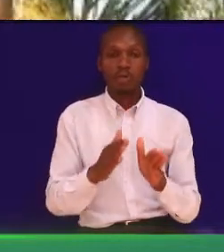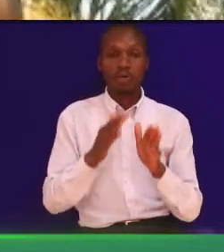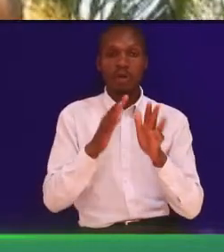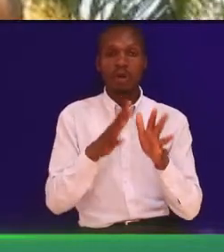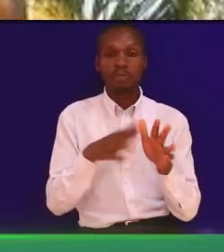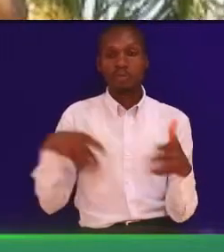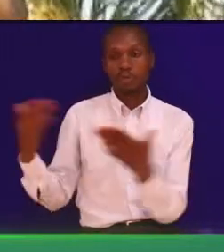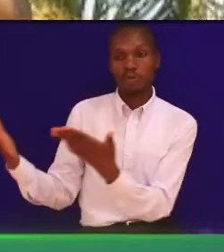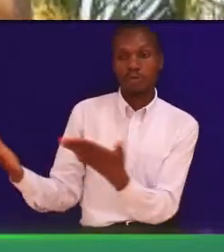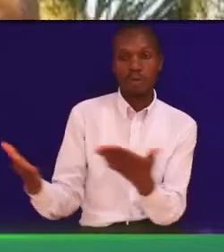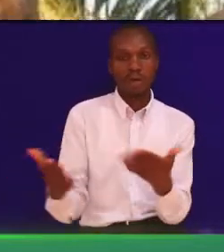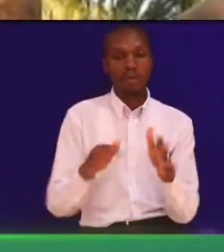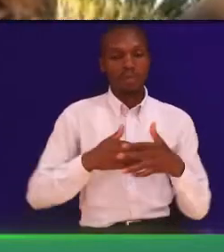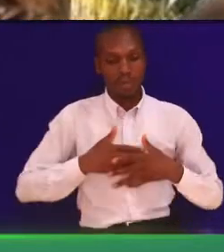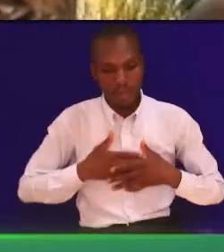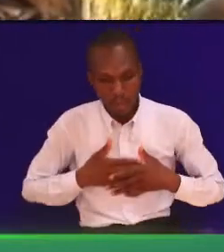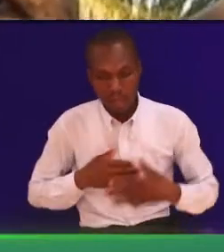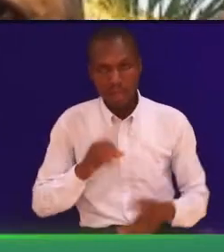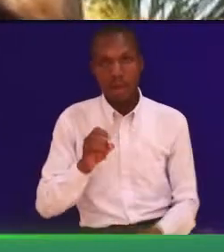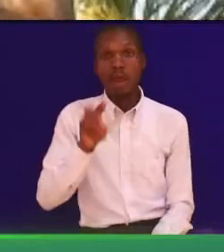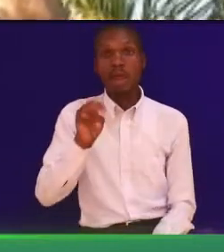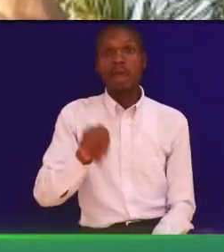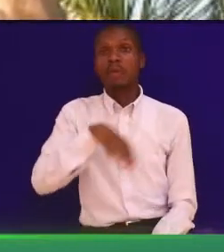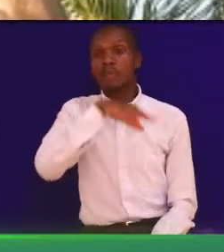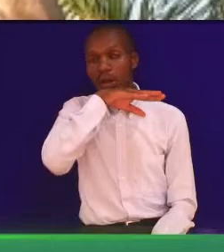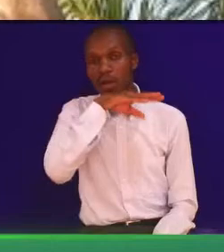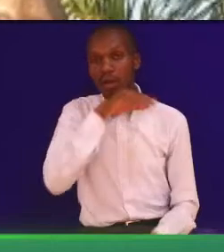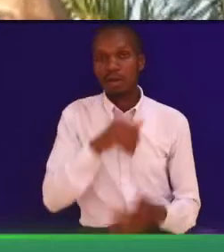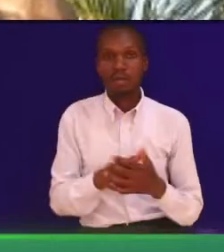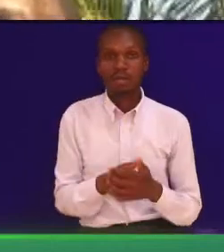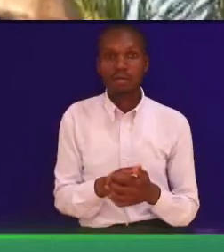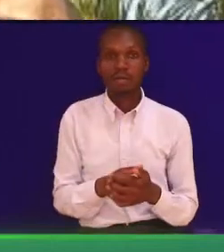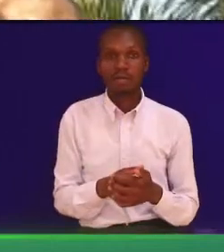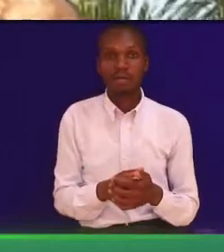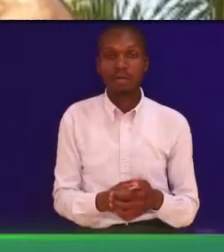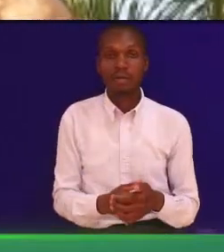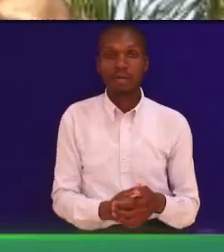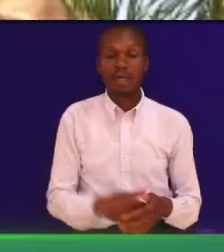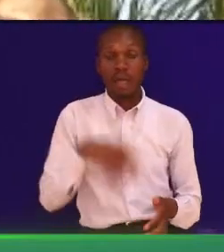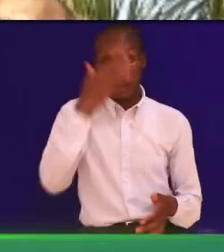yokumukaribisha mheshimiwa Raila Molodinga usiga ikuria Jumatatu na